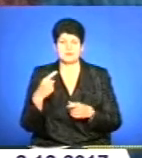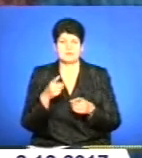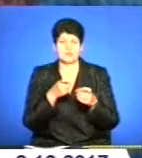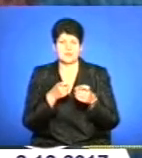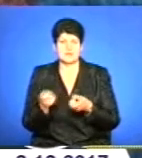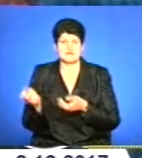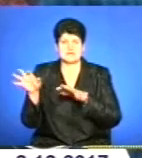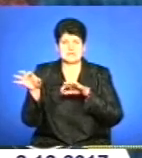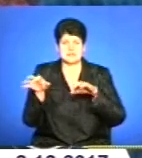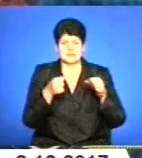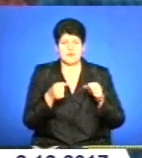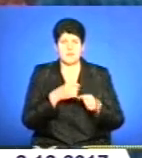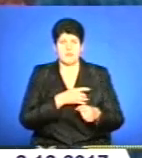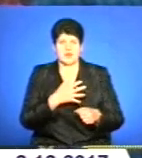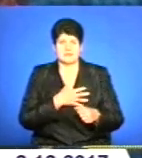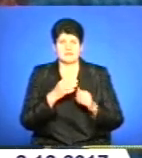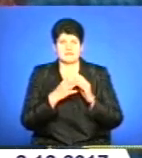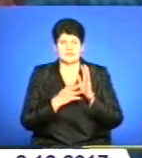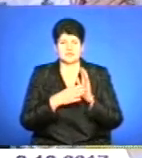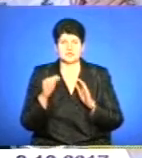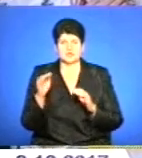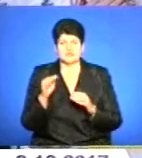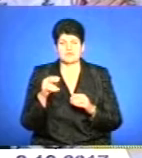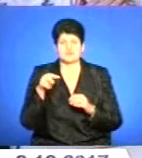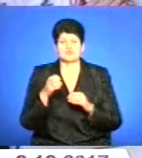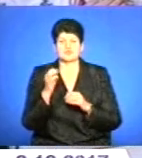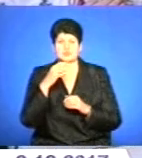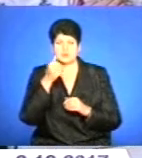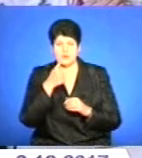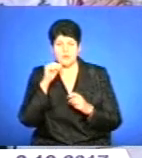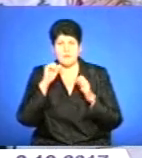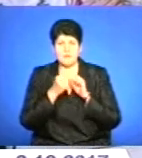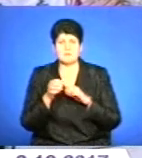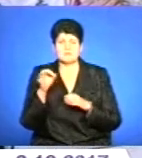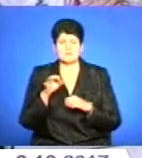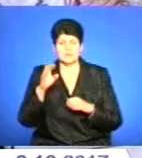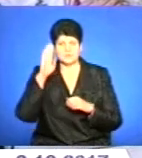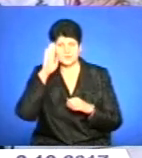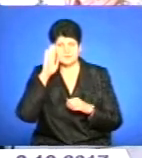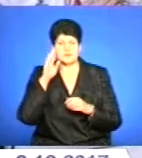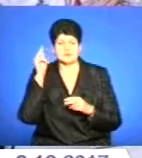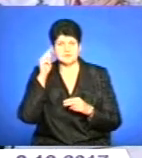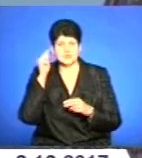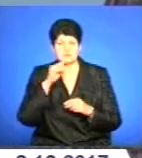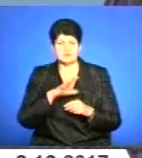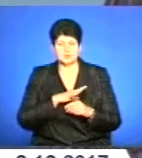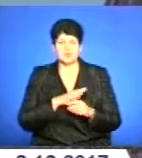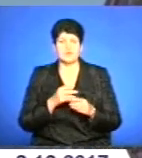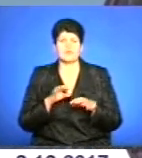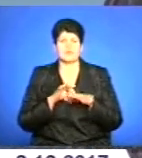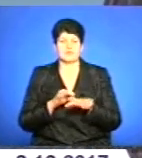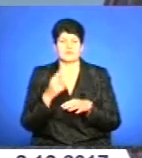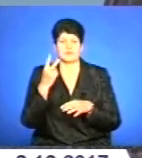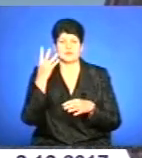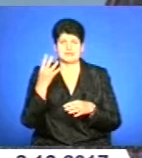поранених 19 жовтня 2014 року. У пам'ять про героя в коледжі, де він навчався, проводять дводенний всеукраїнський турнір